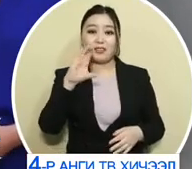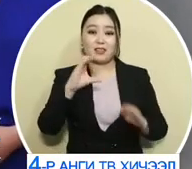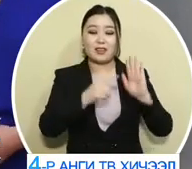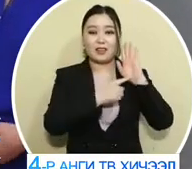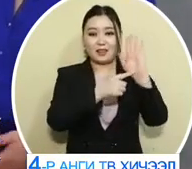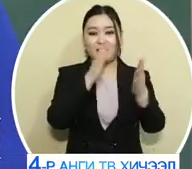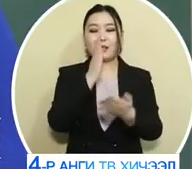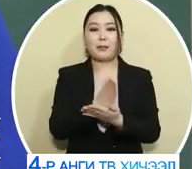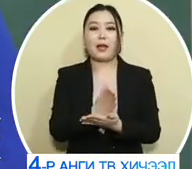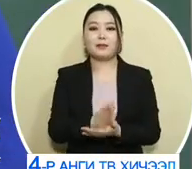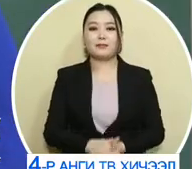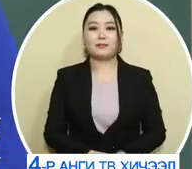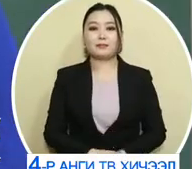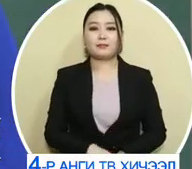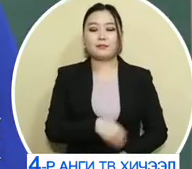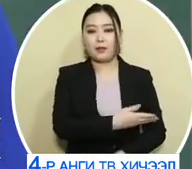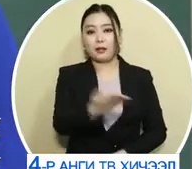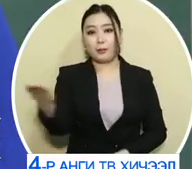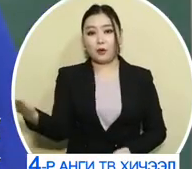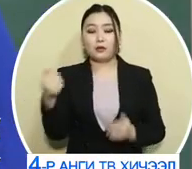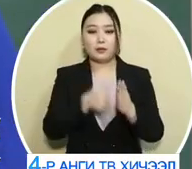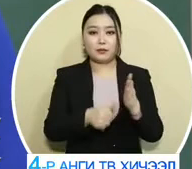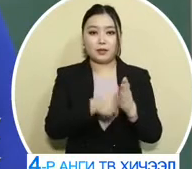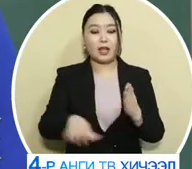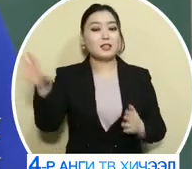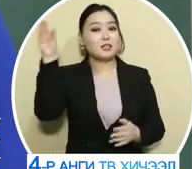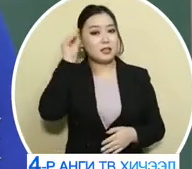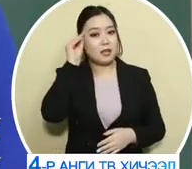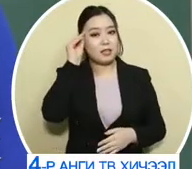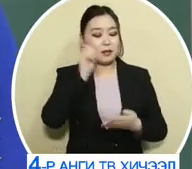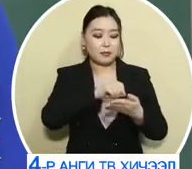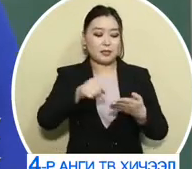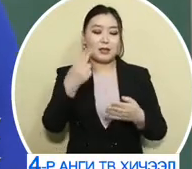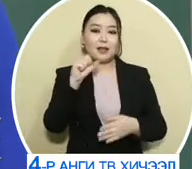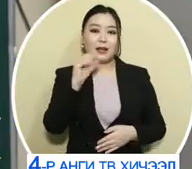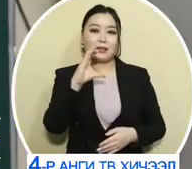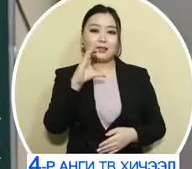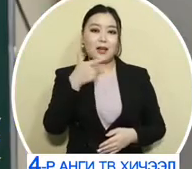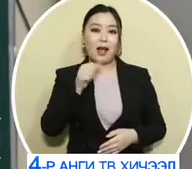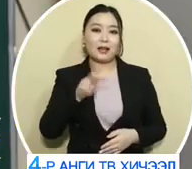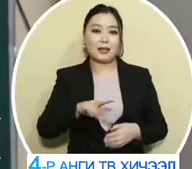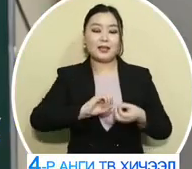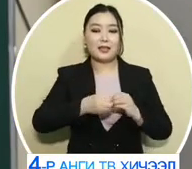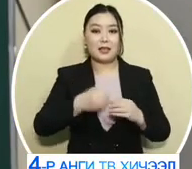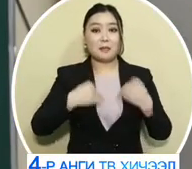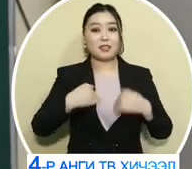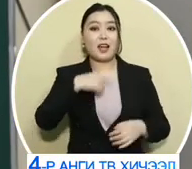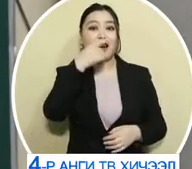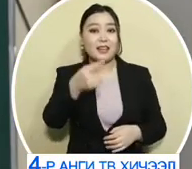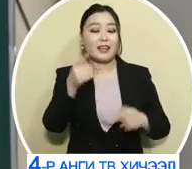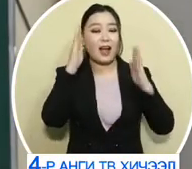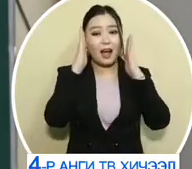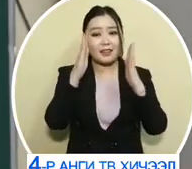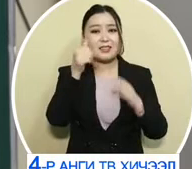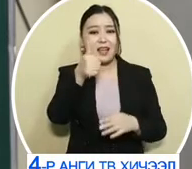хүүхдүүд ээ. За, тэгэхээр та бүхэн одоо дэвтэртээ чэжээр бичих дасгал хийнэ. За багшихаа хэлхийг анхааралтай